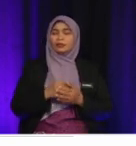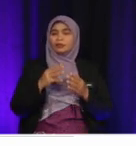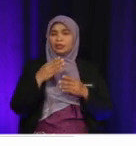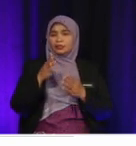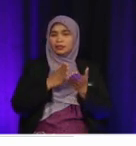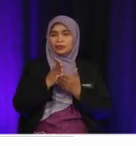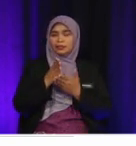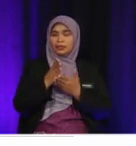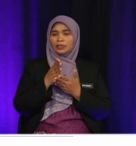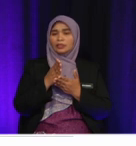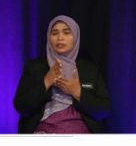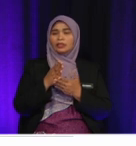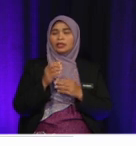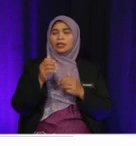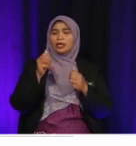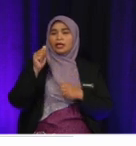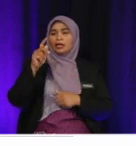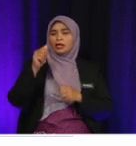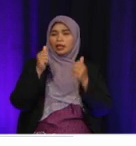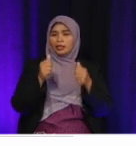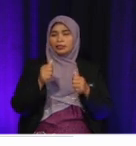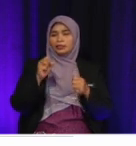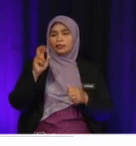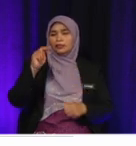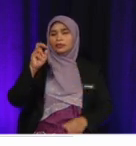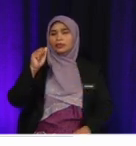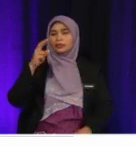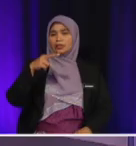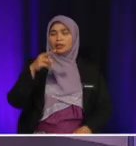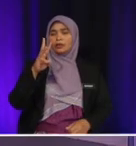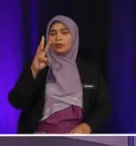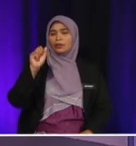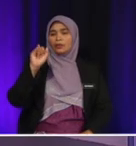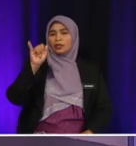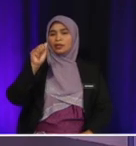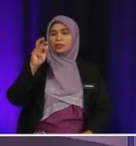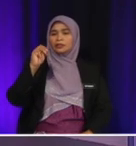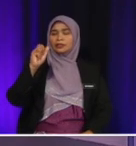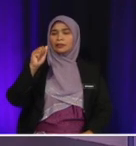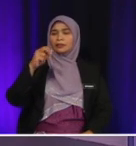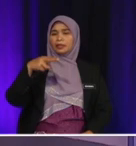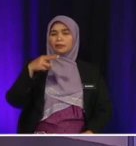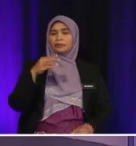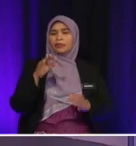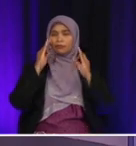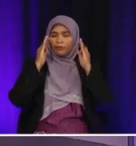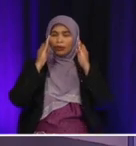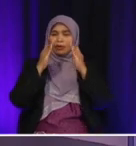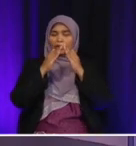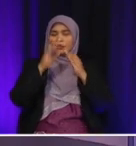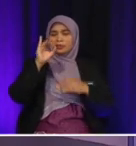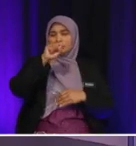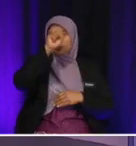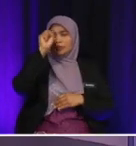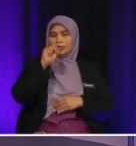seterusnya ialah akidah ahli Sunnah Wal Jamaah ya manakala fokus ya Fokus soalan-soalan ataupun